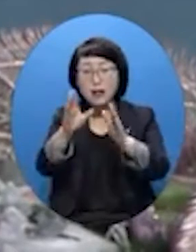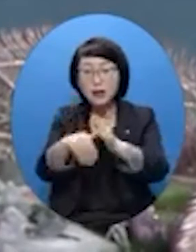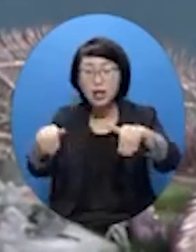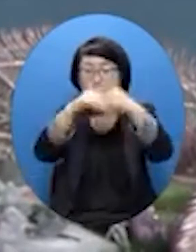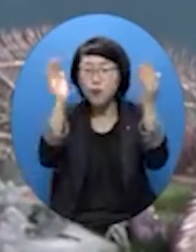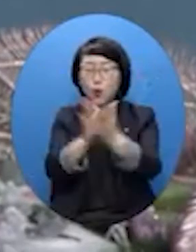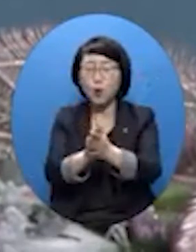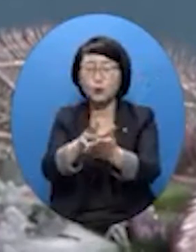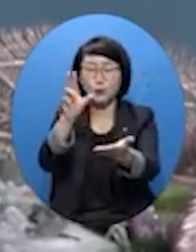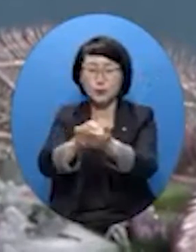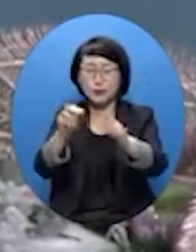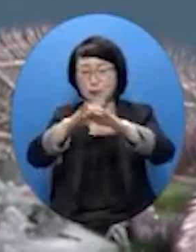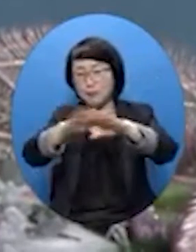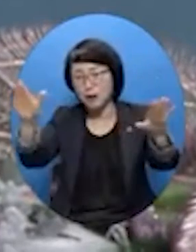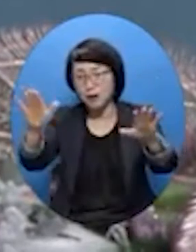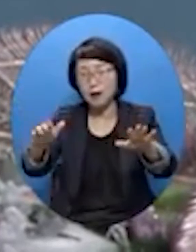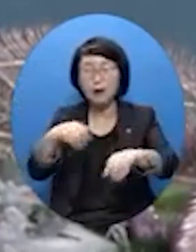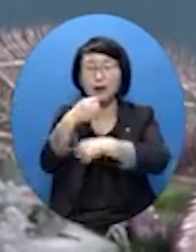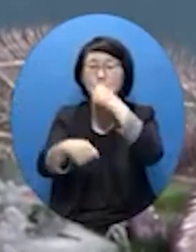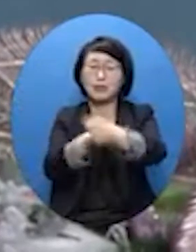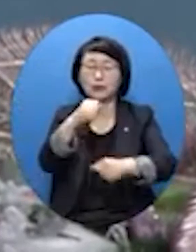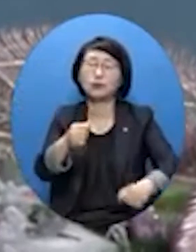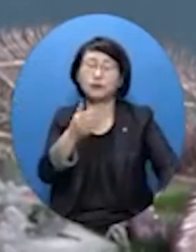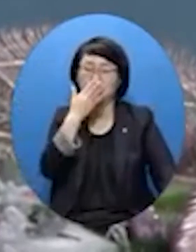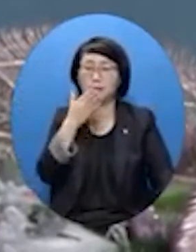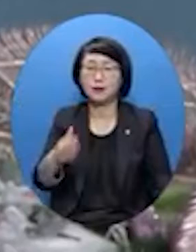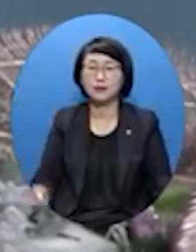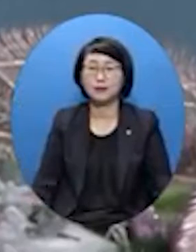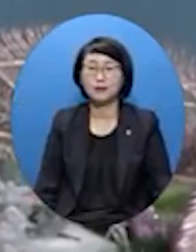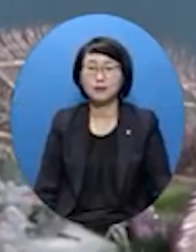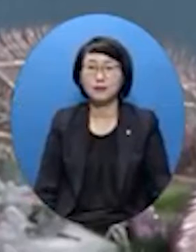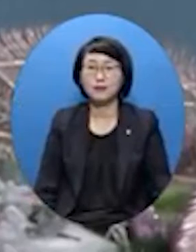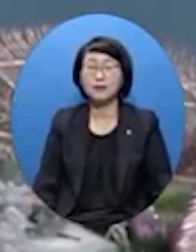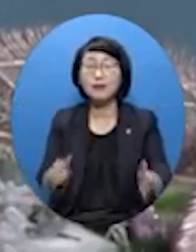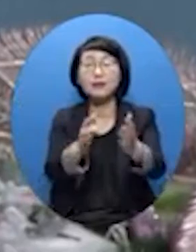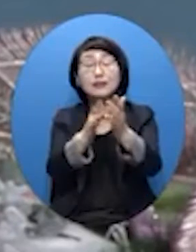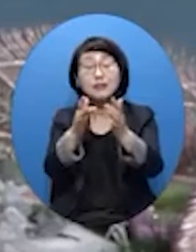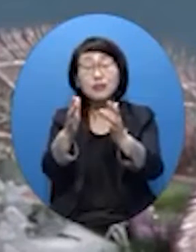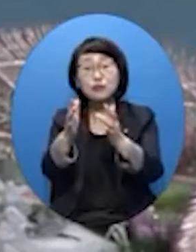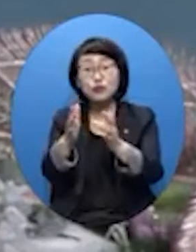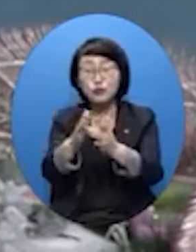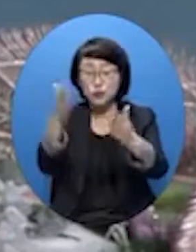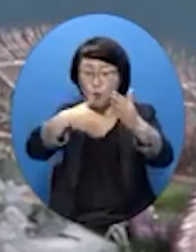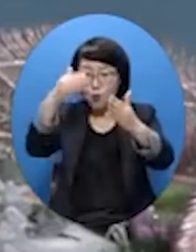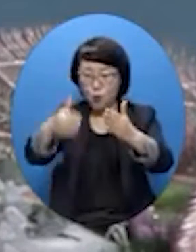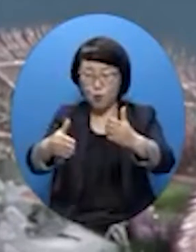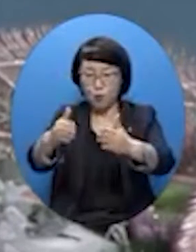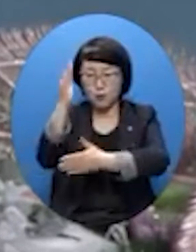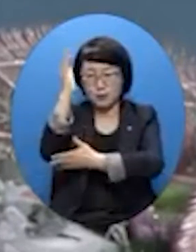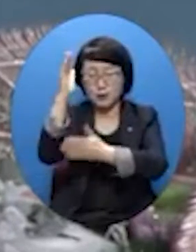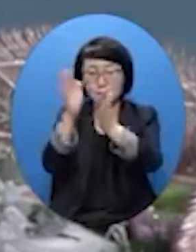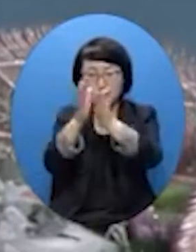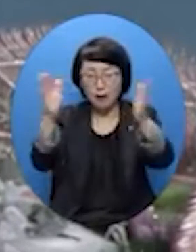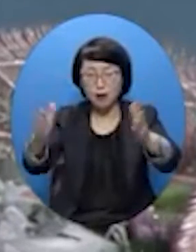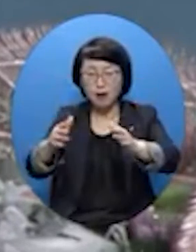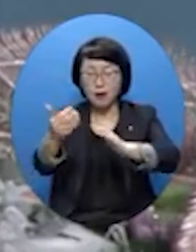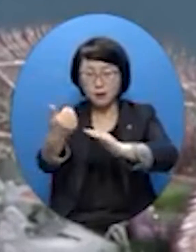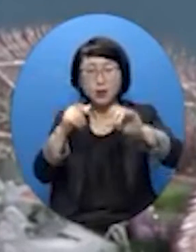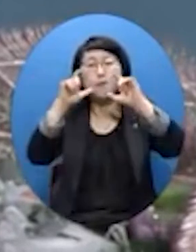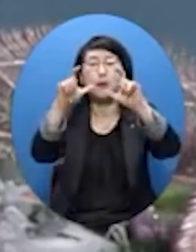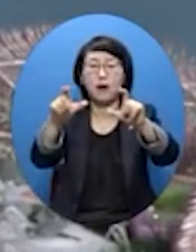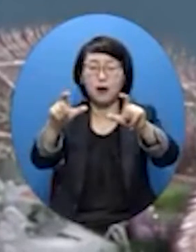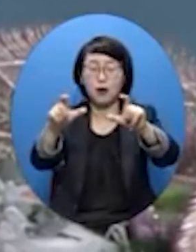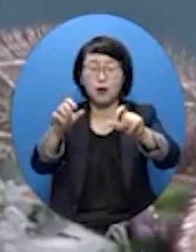모든 멍에로부터 벗어나 자유함을 받게 되는 것입니다. 예수님께서 공생애 사역을 시작하실 때 선포하신 놀라운 축복의 말씀이